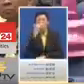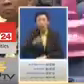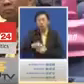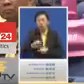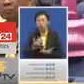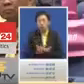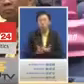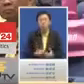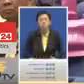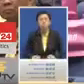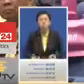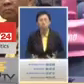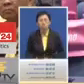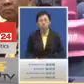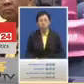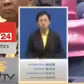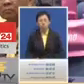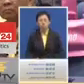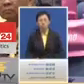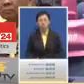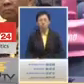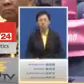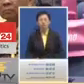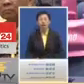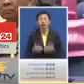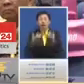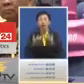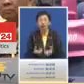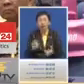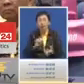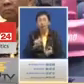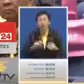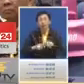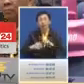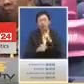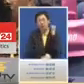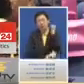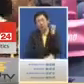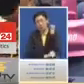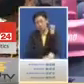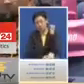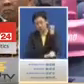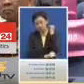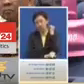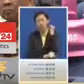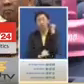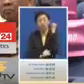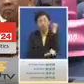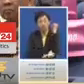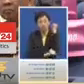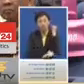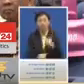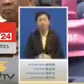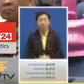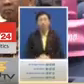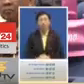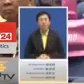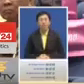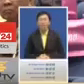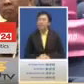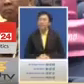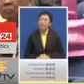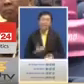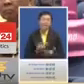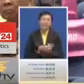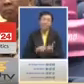ไม่มีเงินแล้วที่หนักกว่านั้นทำไมความจนมันทางออกไปอีกกว่านั้นก็คือท่านไปกดทับเขาด้วยภ